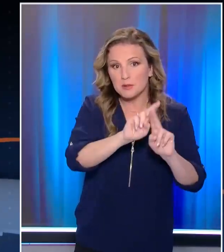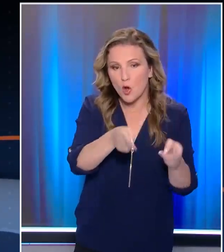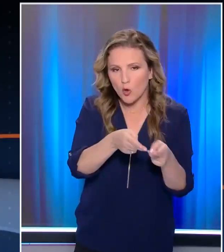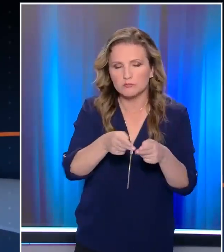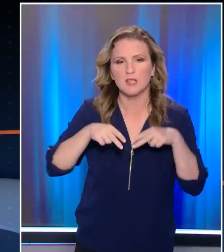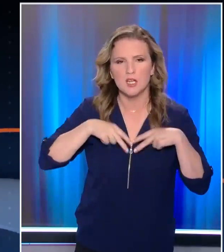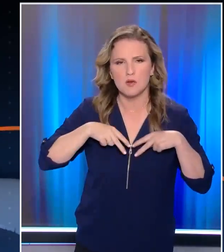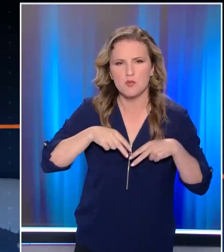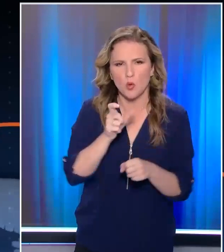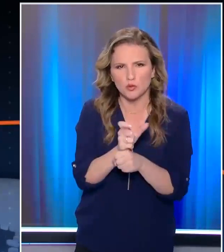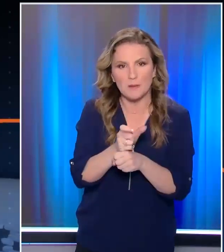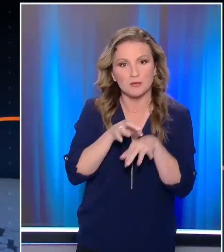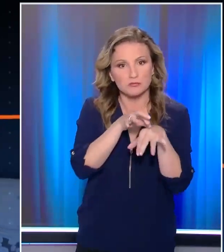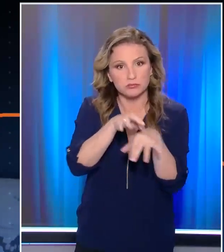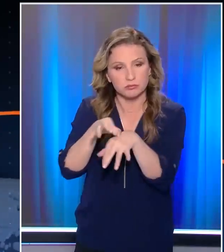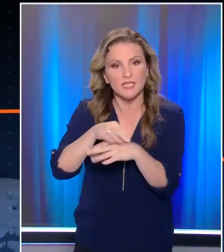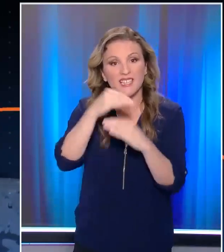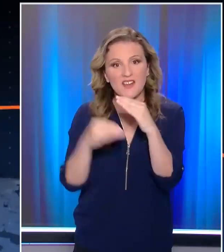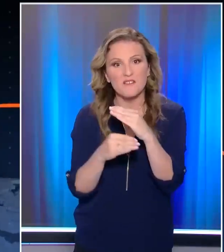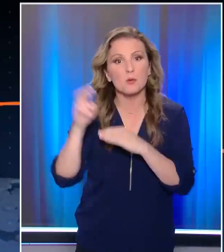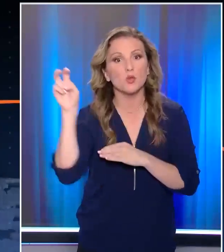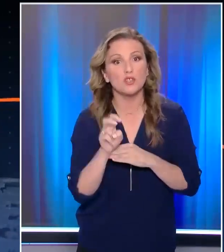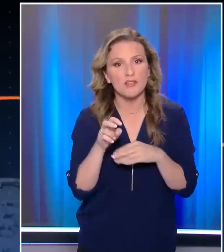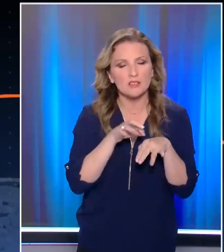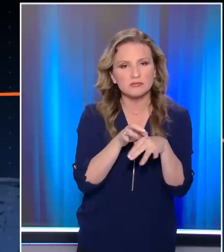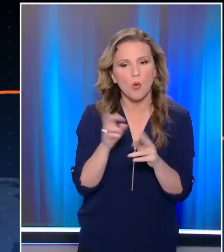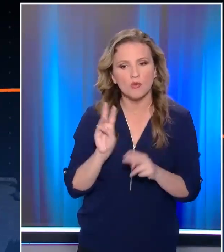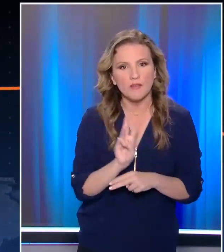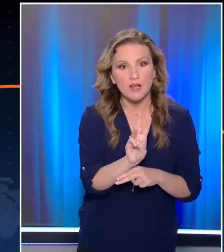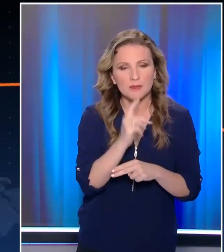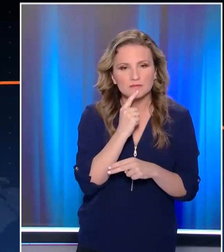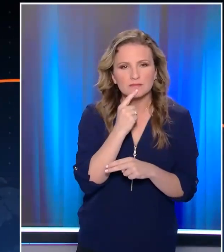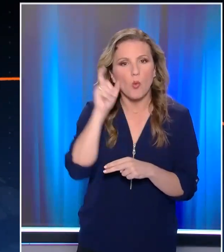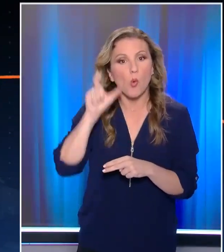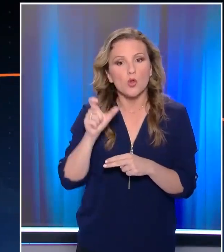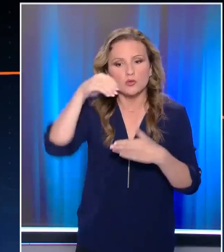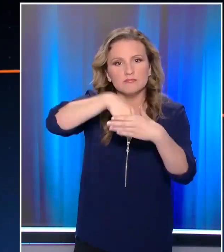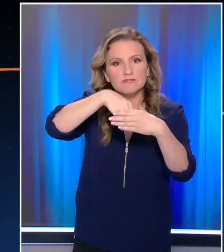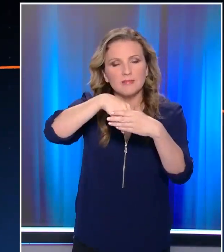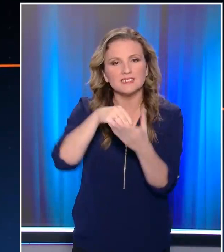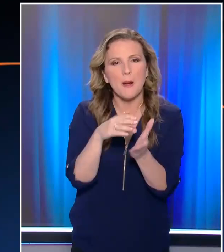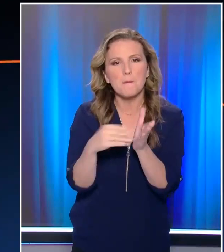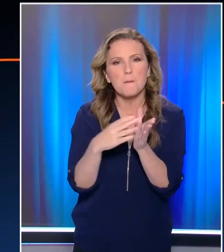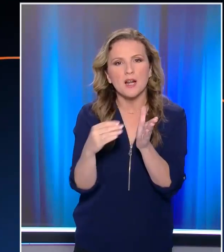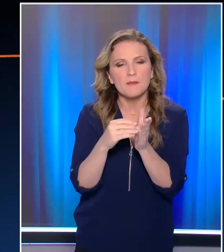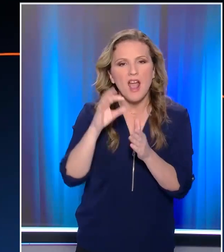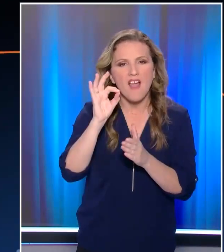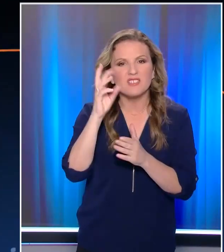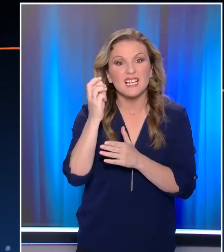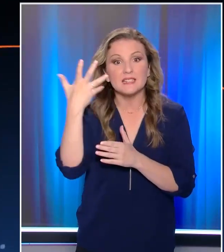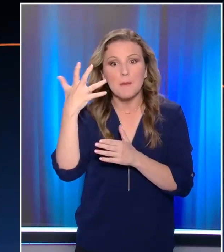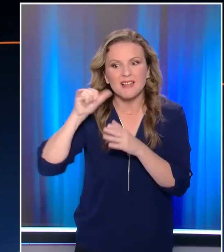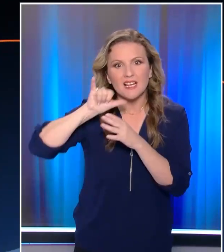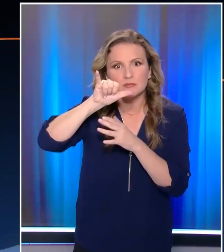Άμυνας Νίκος Παναγιωτόπουλος αλλά και ο Υφυπουργός Νίκος Χαρδαλιάς. Μάλιστα, ο Πρωθυπουργός παρατήρησε τον προσωμιωτή του μαχητικού F-35, μία από τις